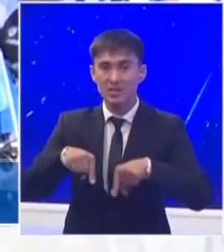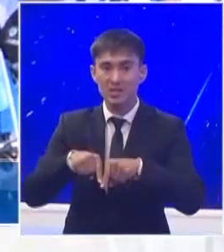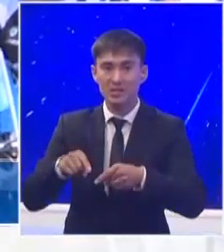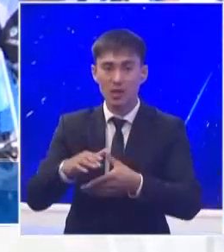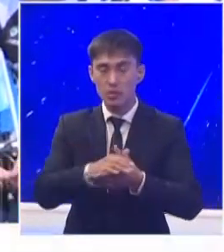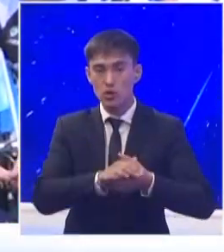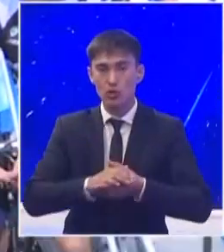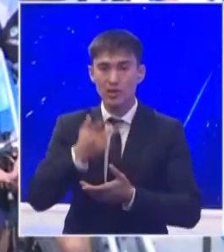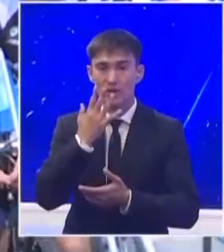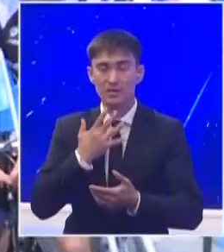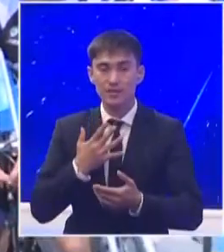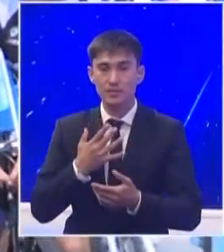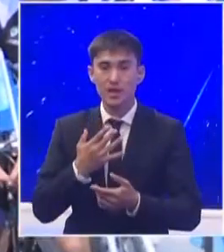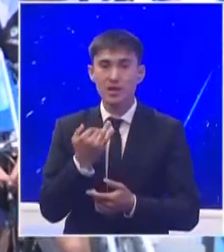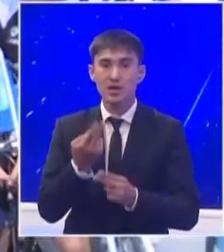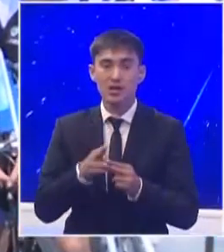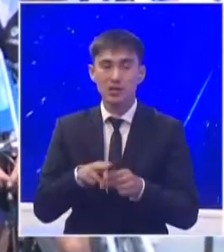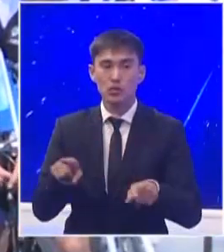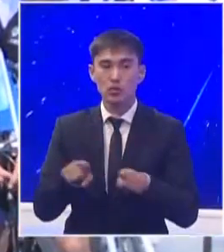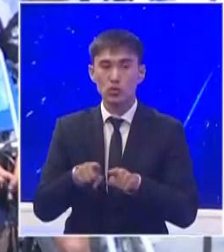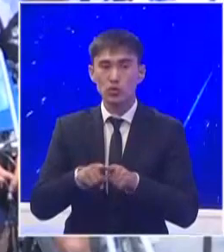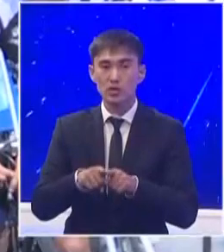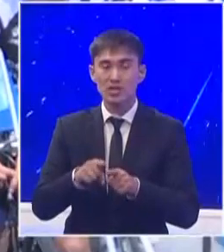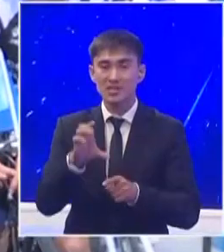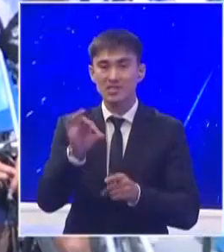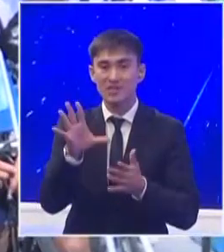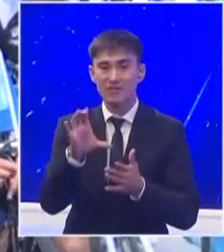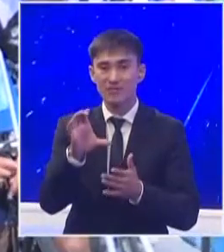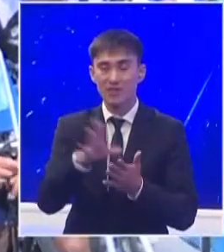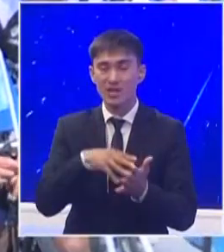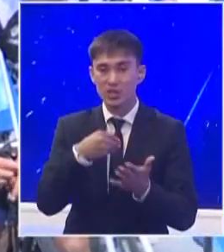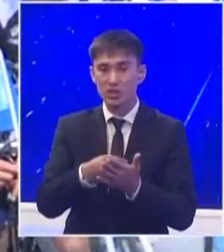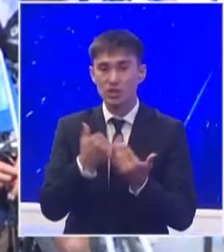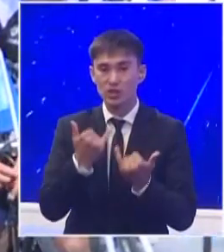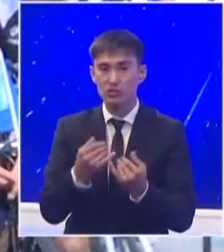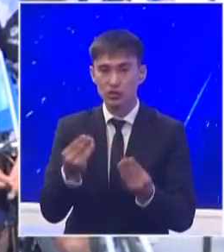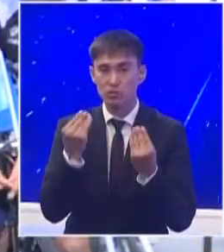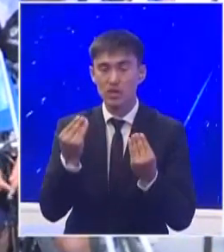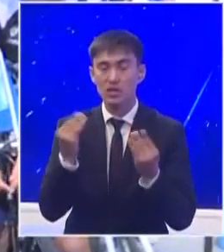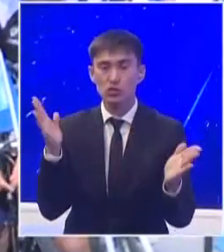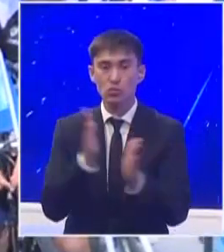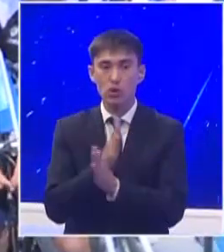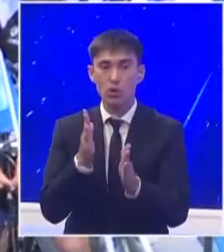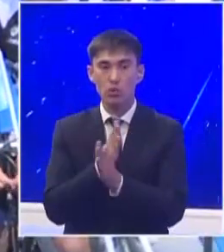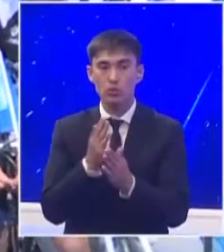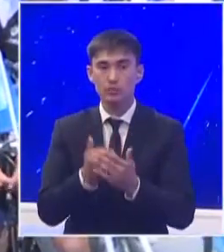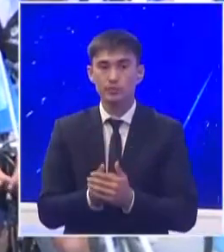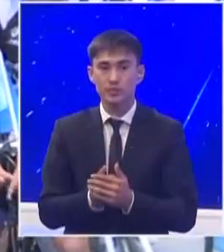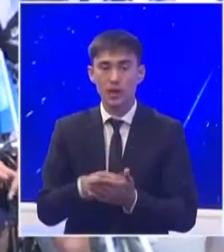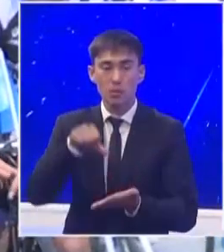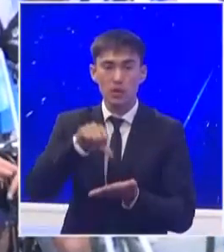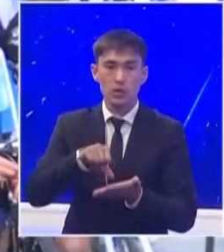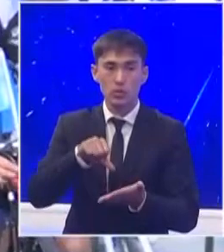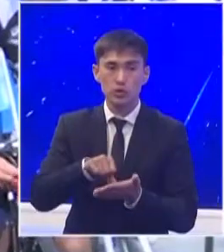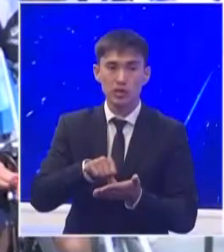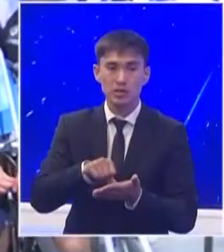Объединенных Наций. И это тоже символично, что вот в сегодняшнюю прекрасную погоду приняли